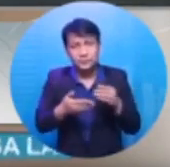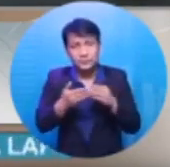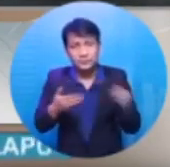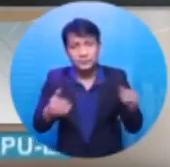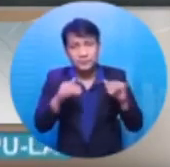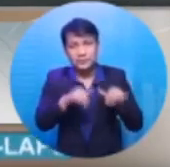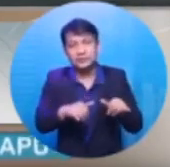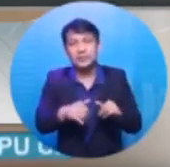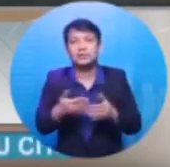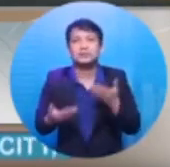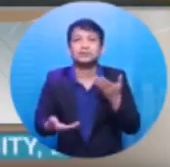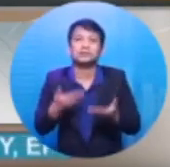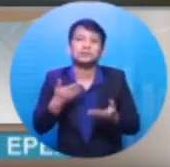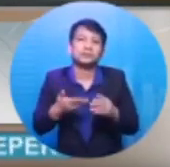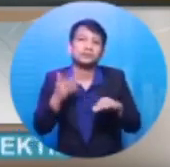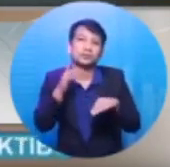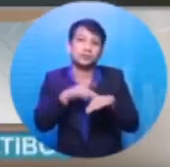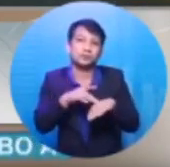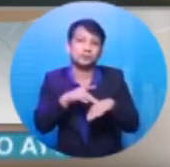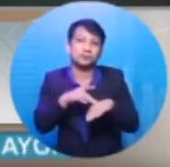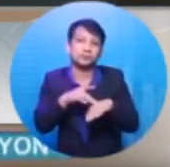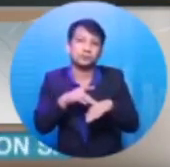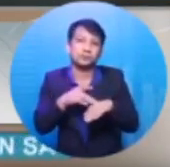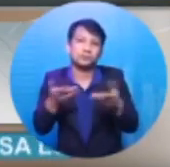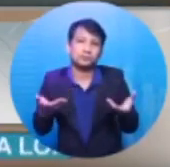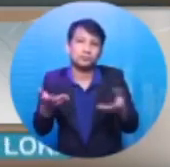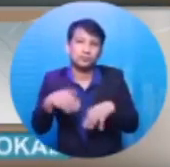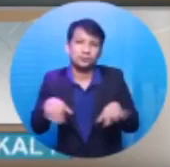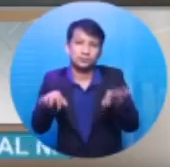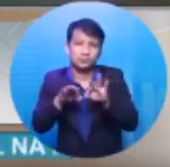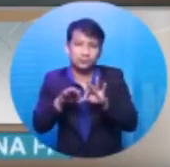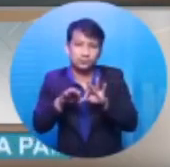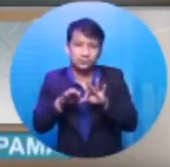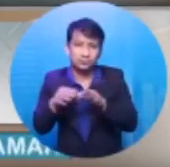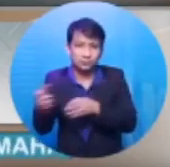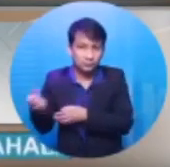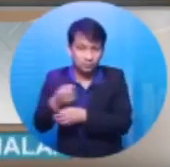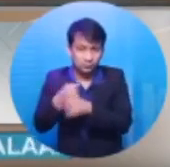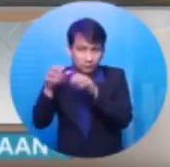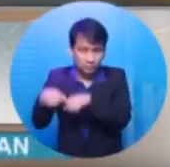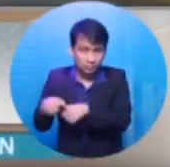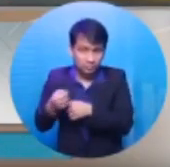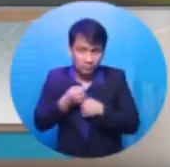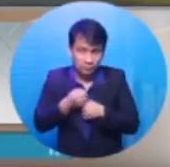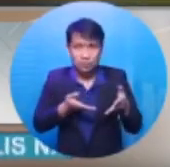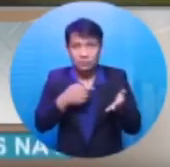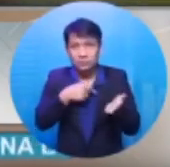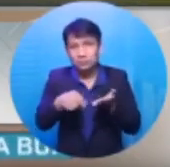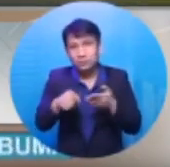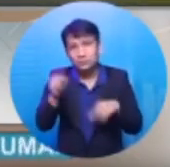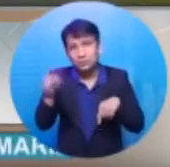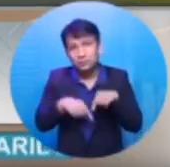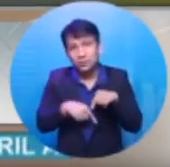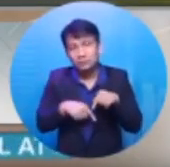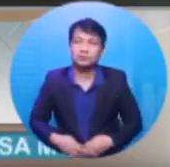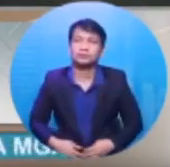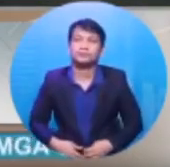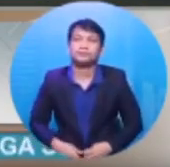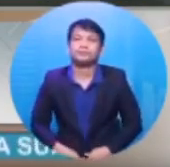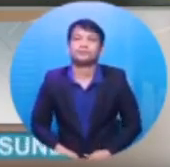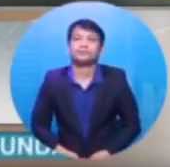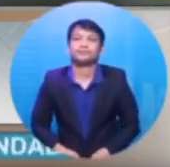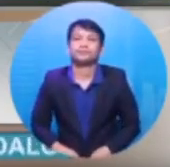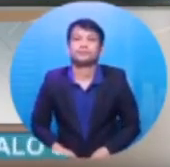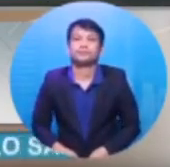pumirmi, nakiaway. So sir, walang face mask, baka pwedeng pagdadamputin mga ito or i-fine, pagmumultahin.